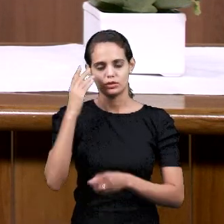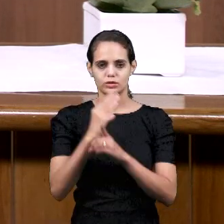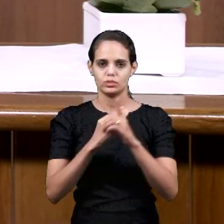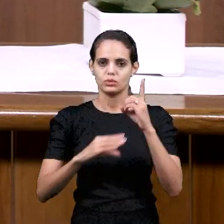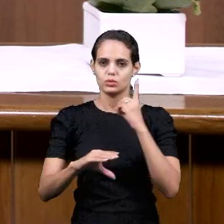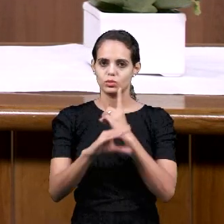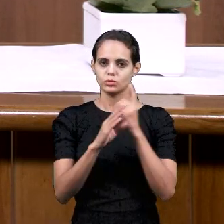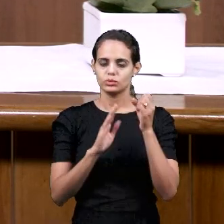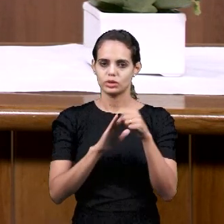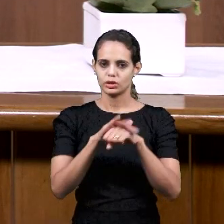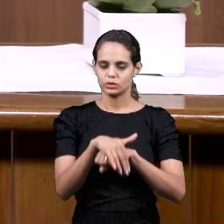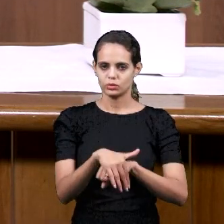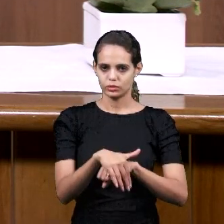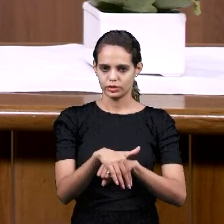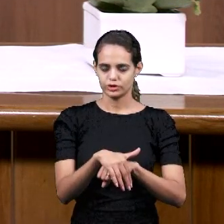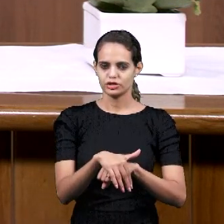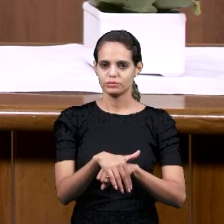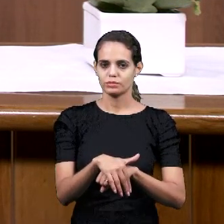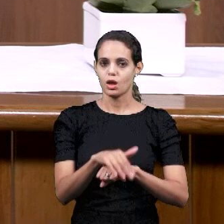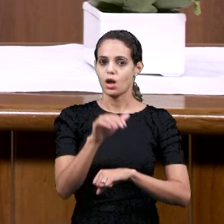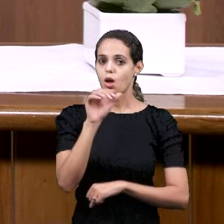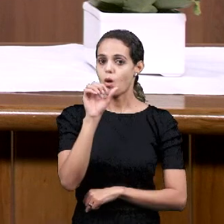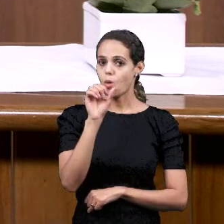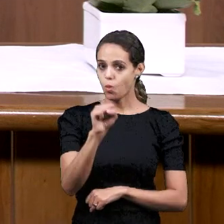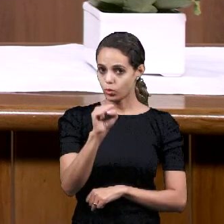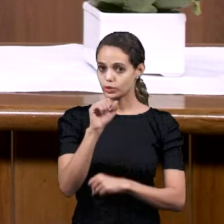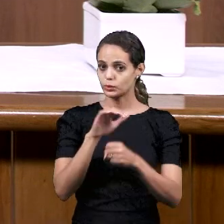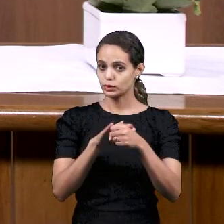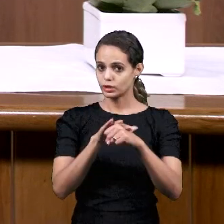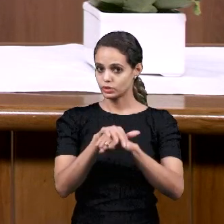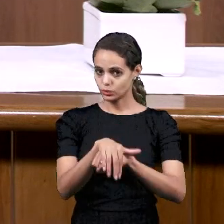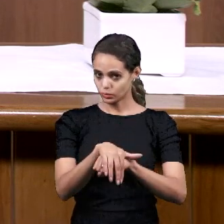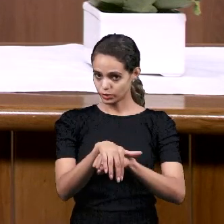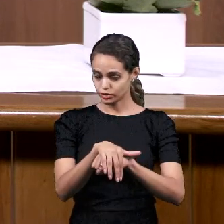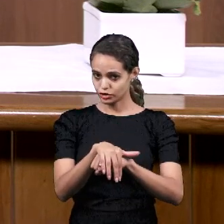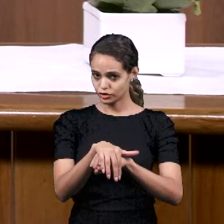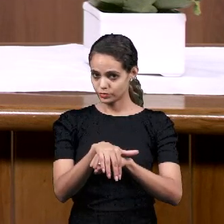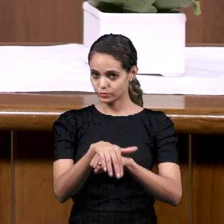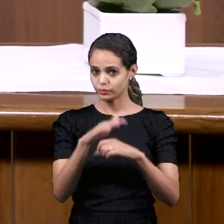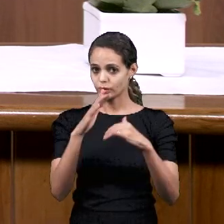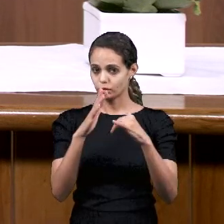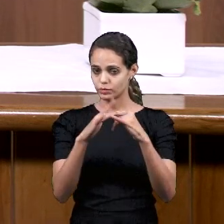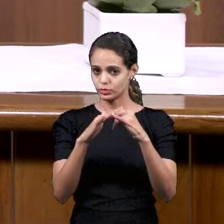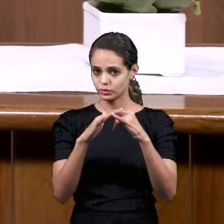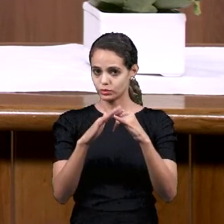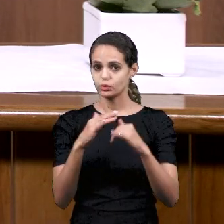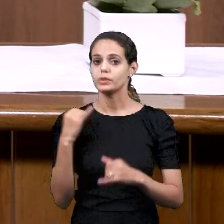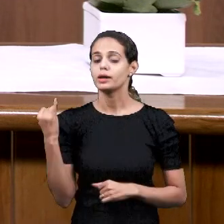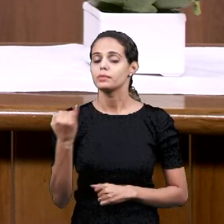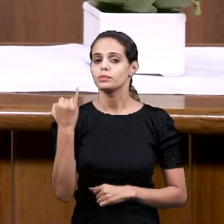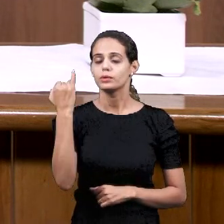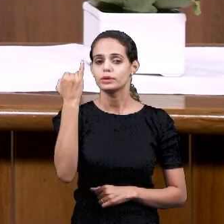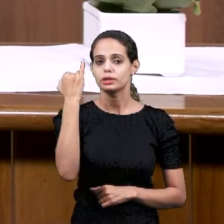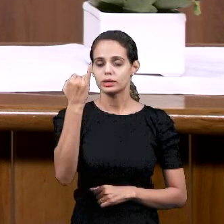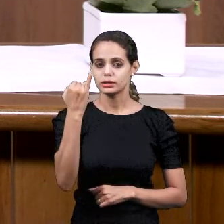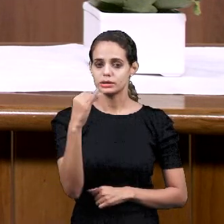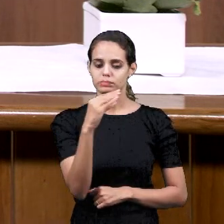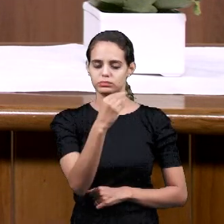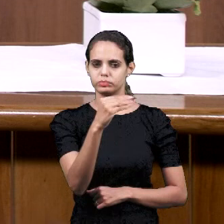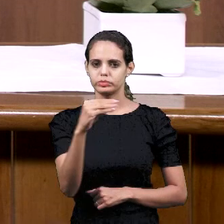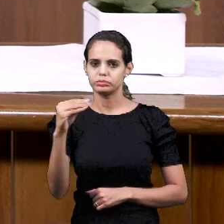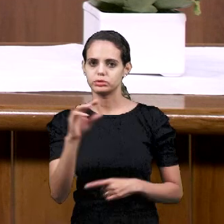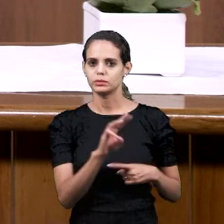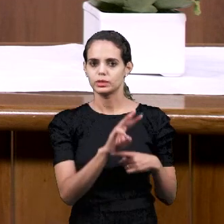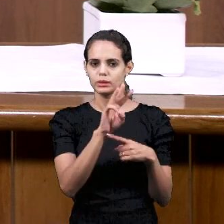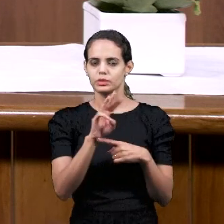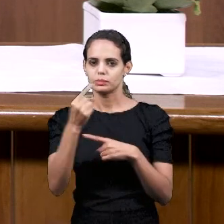culte à 20h, le pasteur Jodechi nous a déjà dit l'importance d'envoyer le lien aux personnes, aux gens qu'on connaît, afin que les personnes puissent